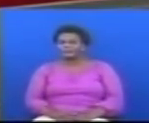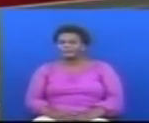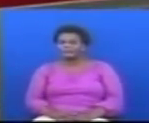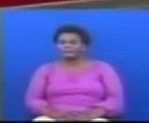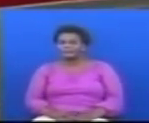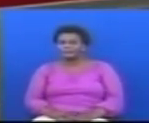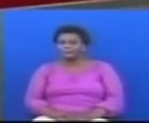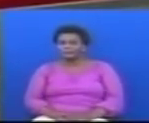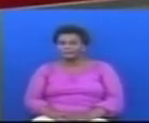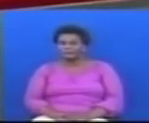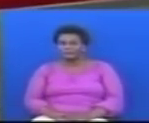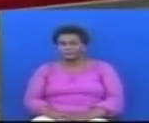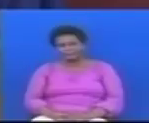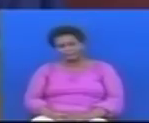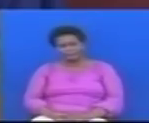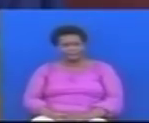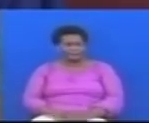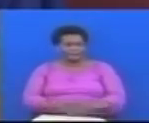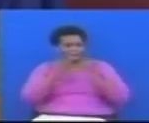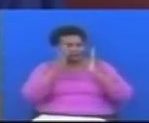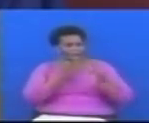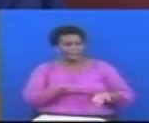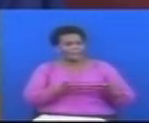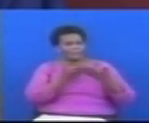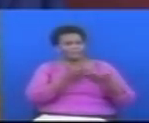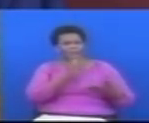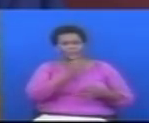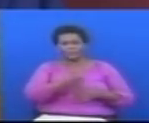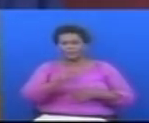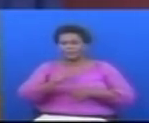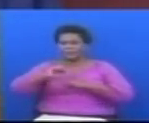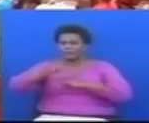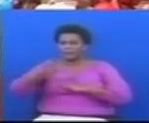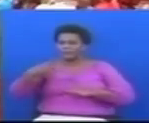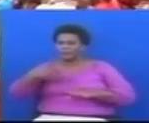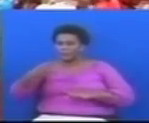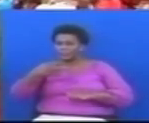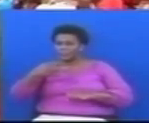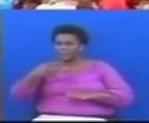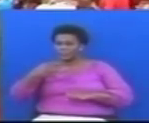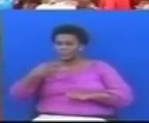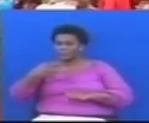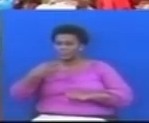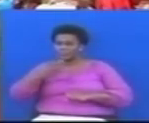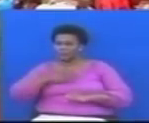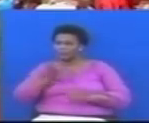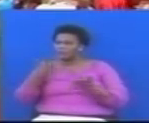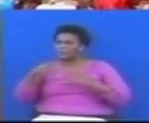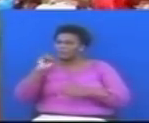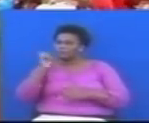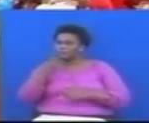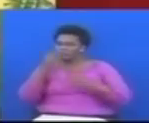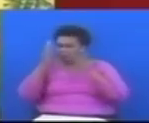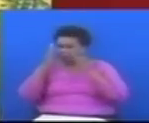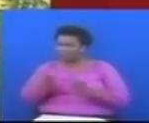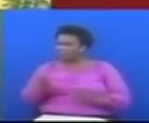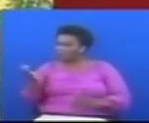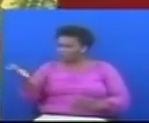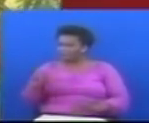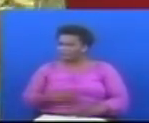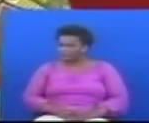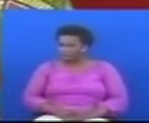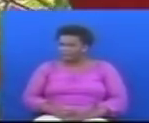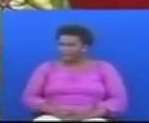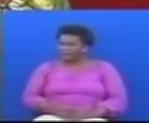Mheshimiwa Naibu Spika, kwa niaba ya waziri wa nishati napenda kujibu swali la dada yangu Mheshimiwa Josephine Gezabuke, na yeye nimpongeze kwa kweli kwa